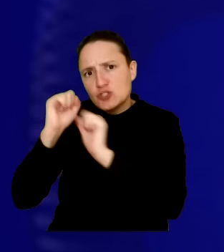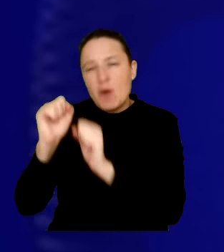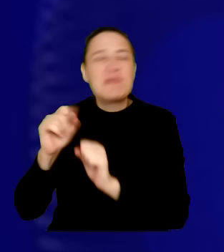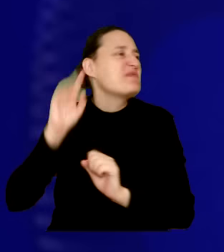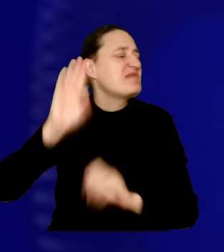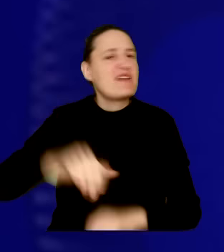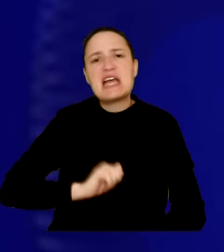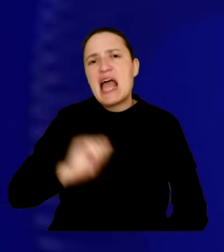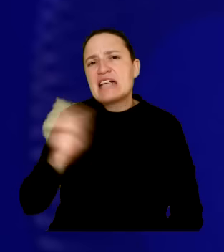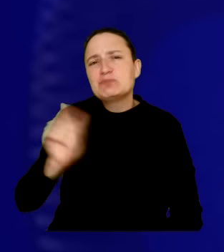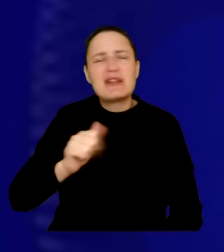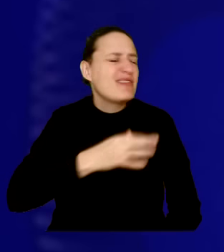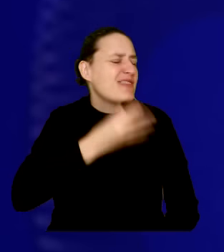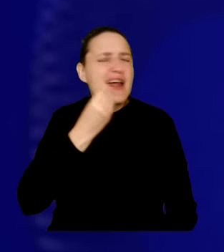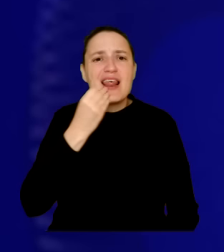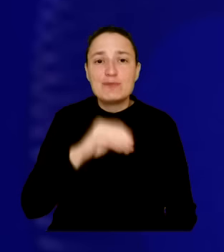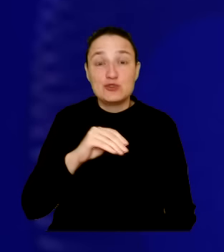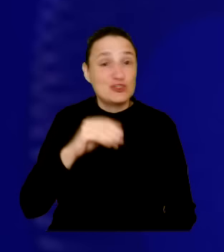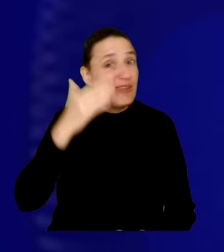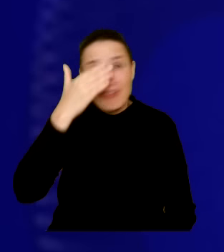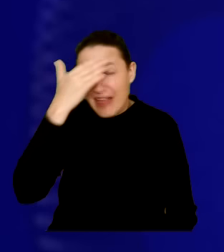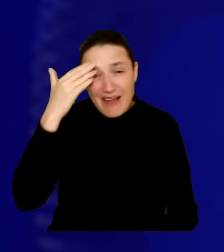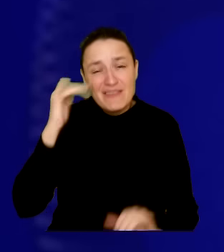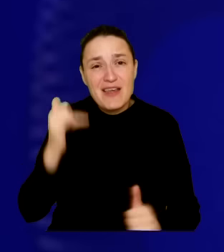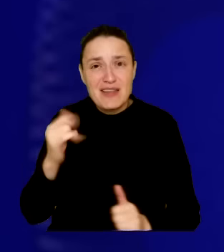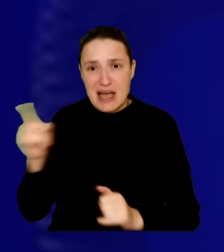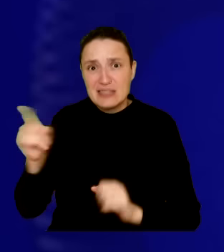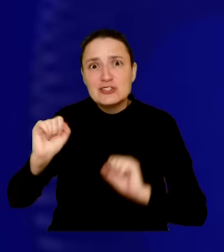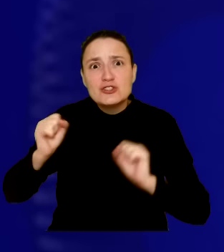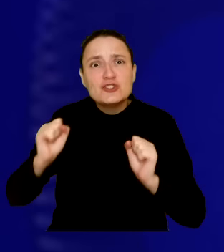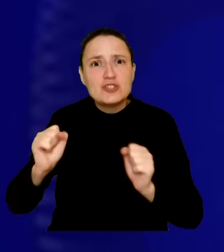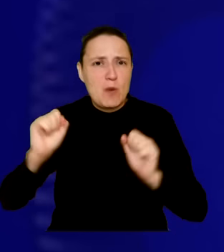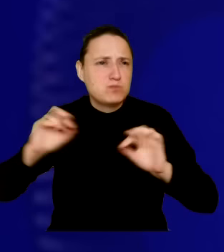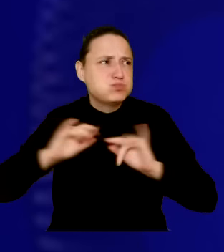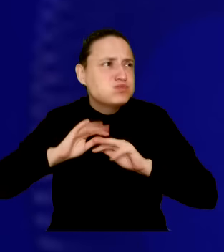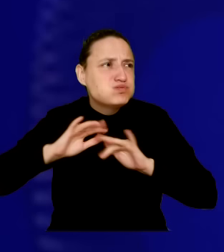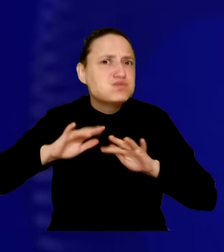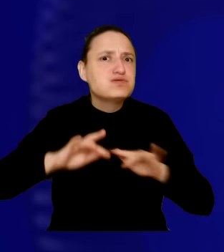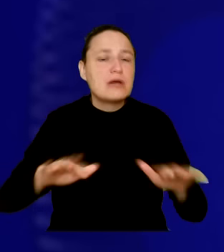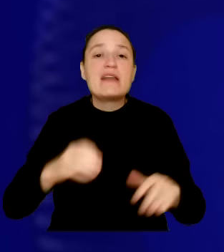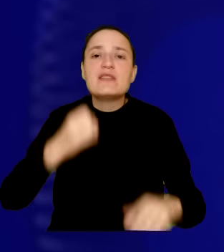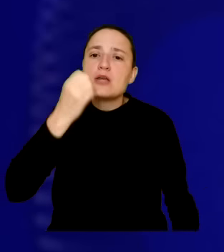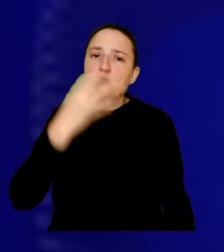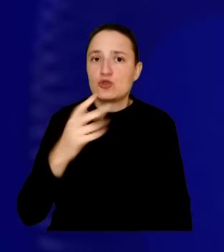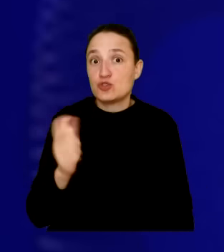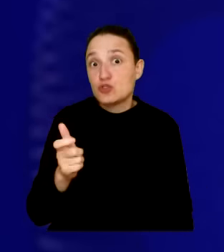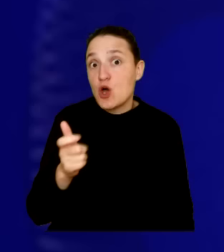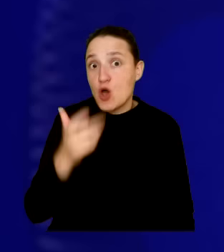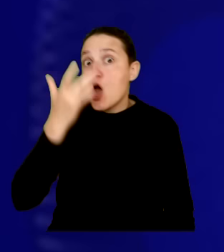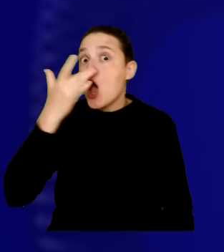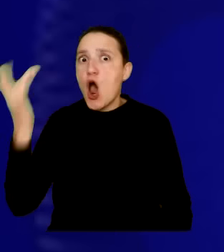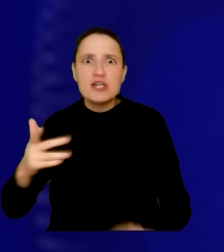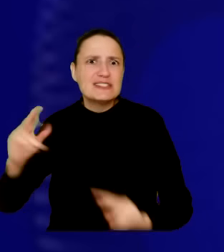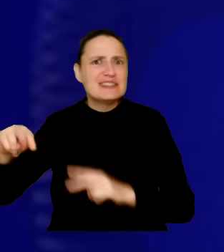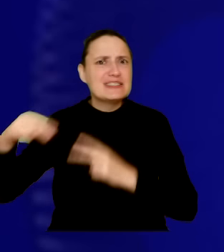nie uświadamiają sobie, jak ogromna jest siła rażenia tego zjawiska. A najgorsze jest to, że rosyjski przekaz jest wręcz